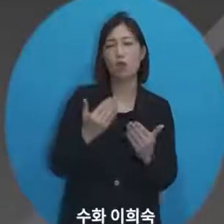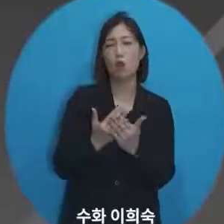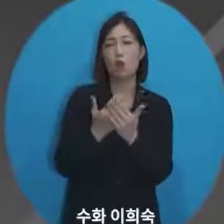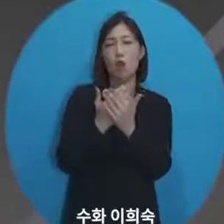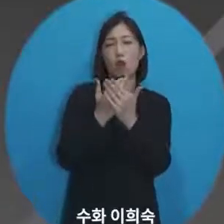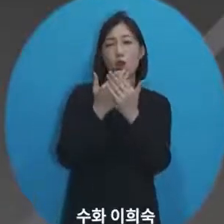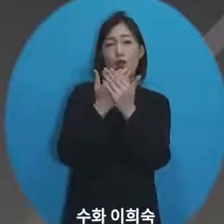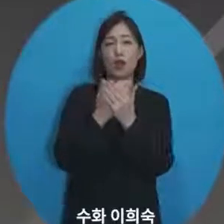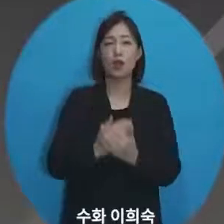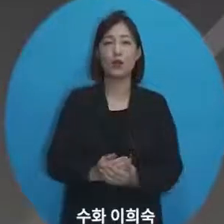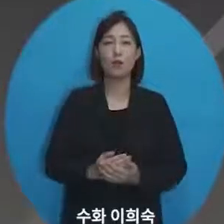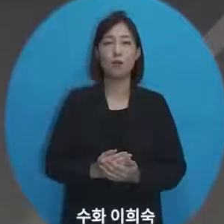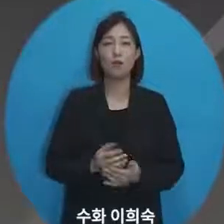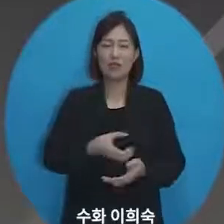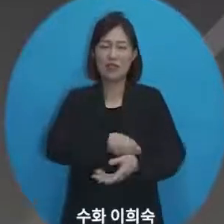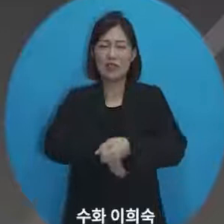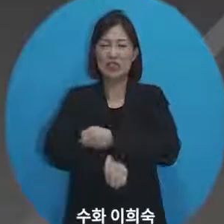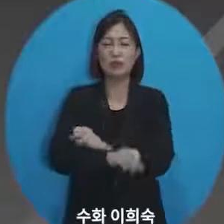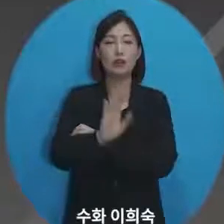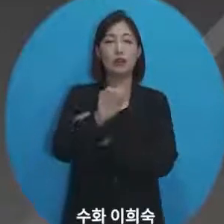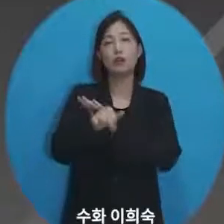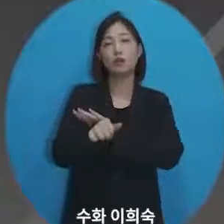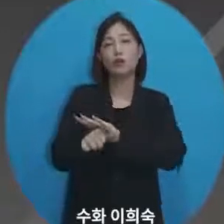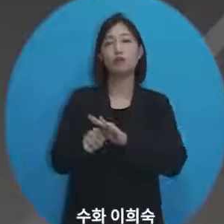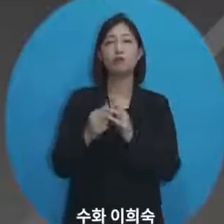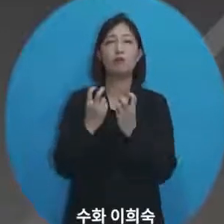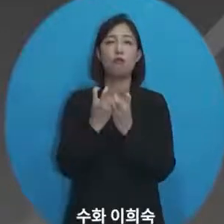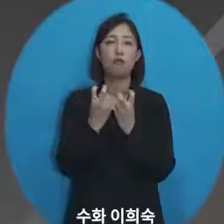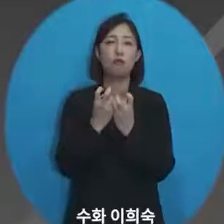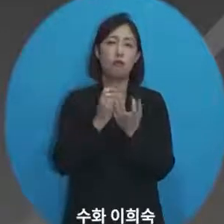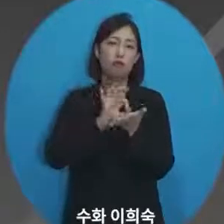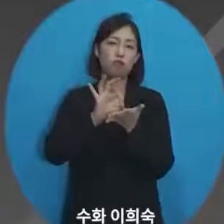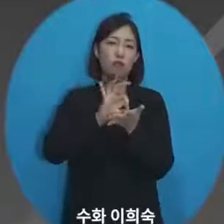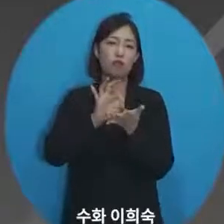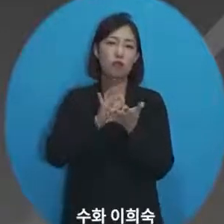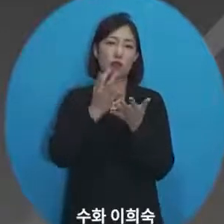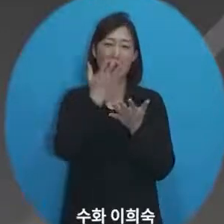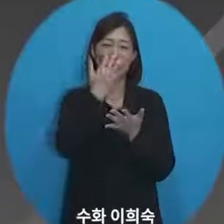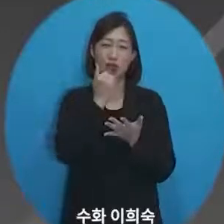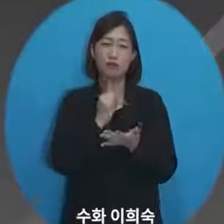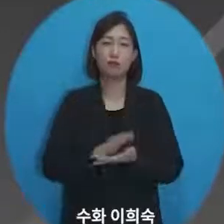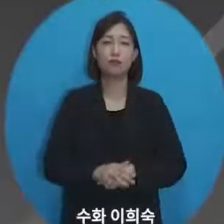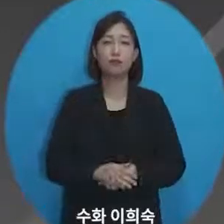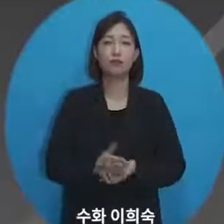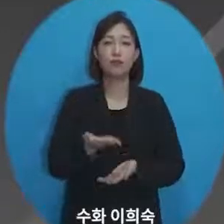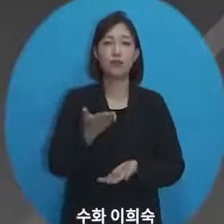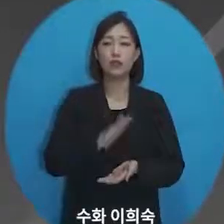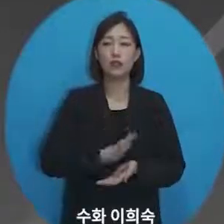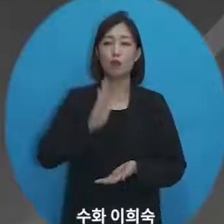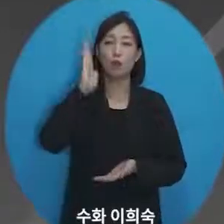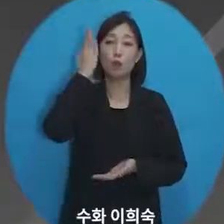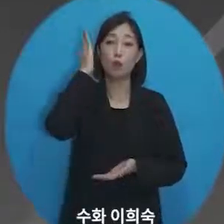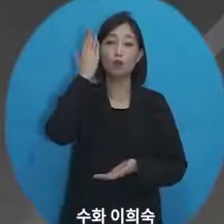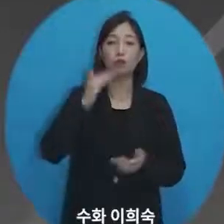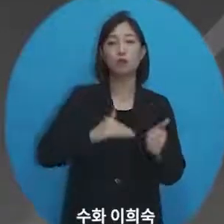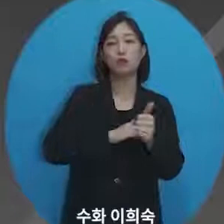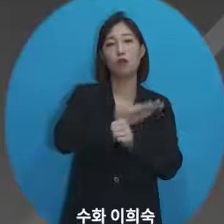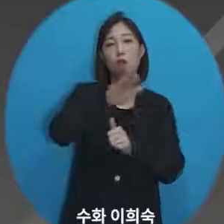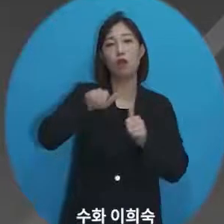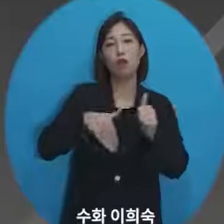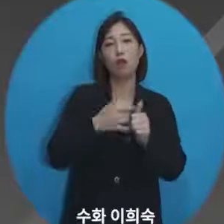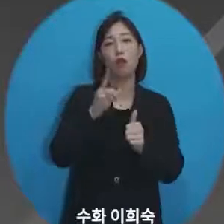환경을 이용해라 라고 이제 소극적으로 배리어 프리라는 부분, 배리어를 극복하려고 했다라고 하면